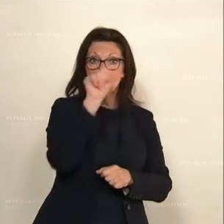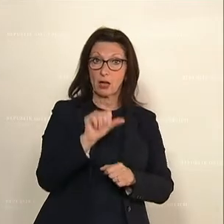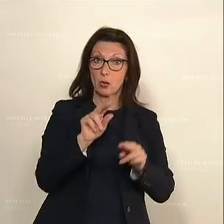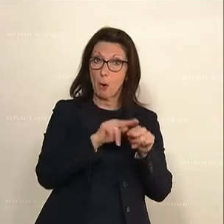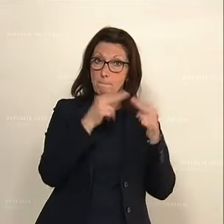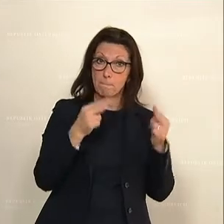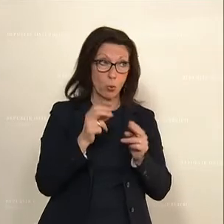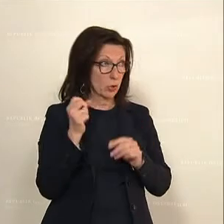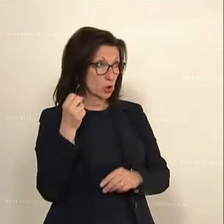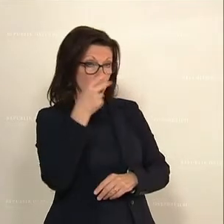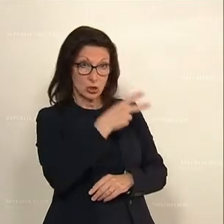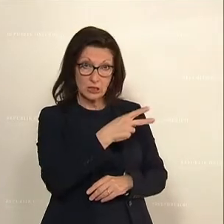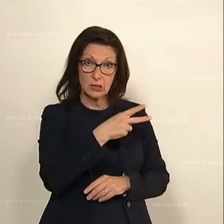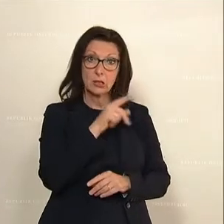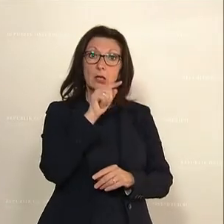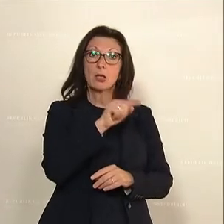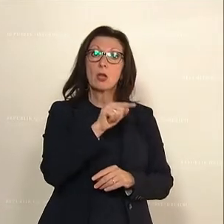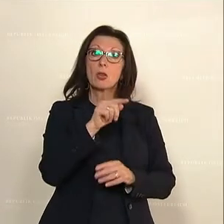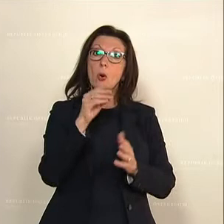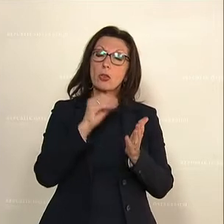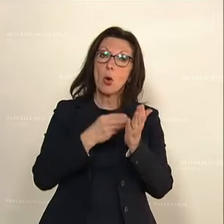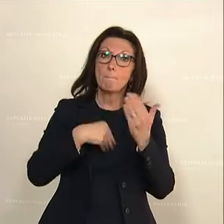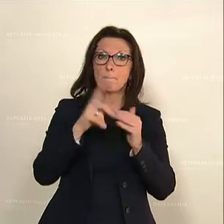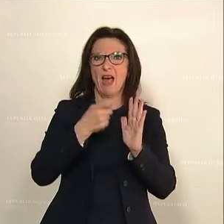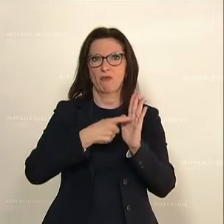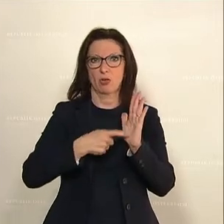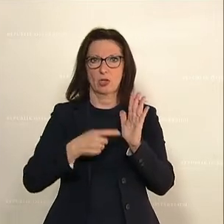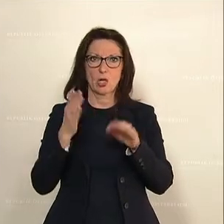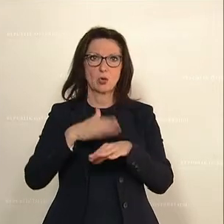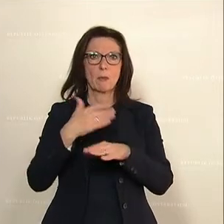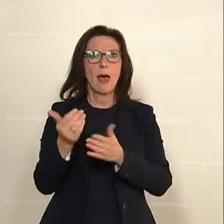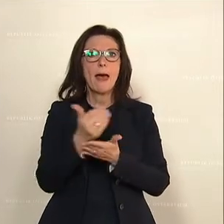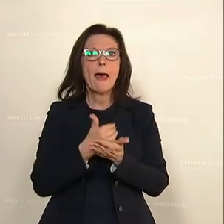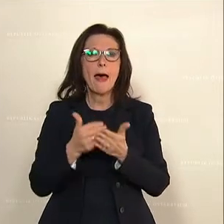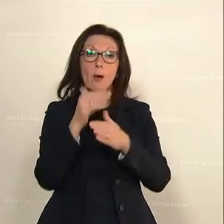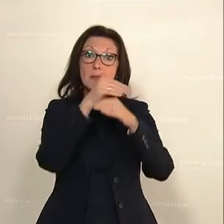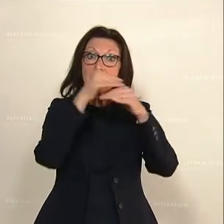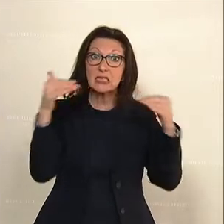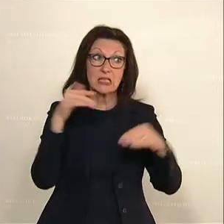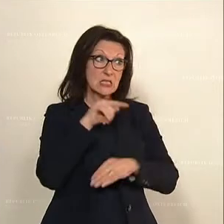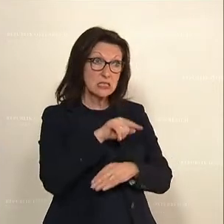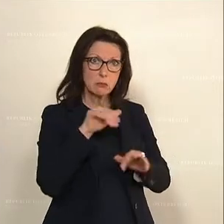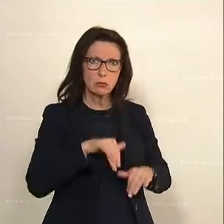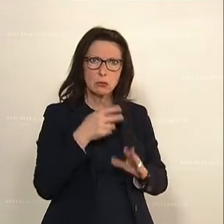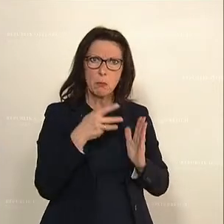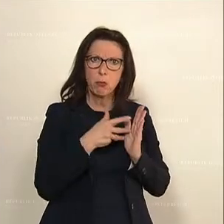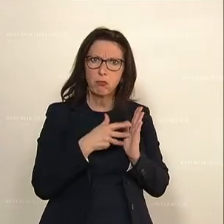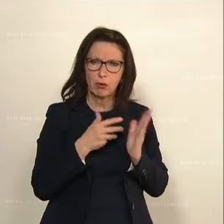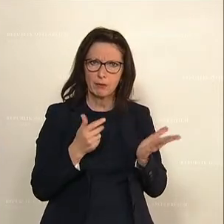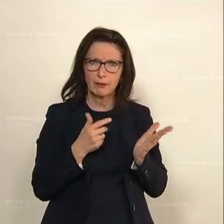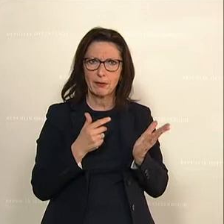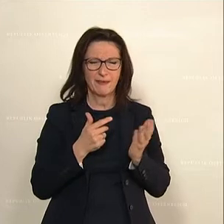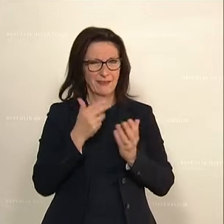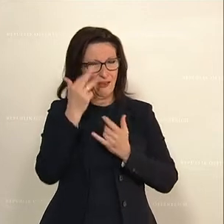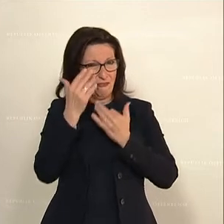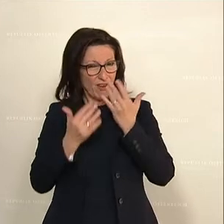Bundes, wo weitere Voraussetzungen, wie zum Beispiel die Einkommensgrenze, geprüft wird. Die Verrechnung und die Zahlung